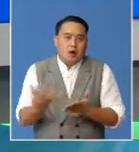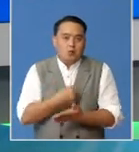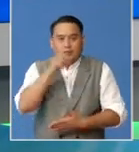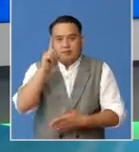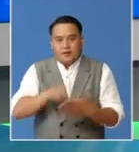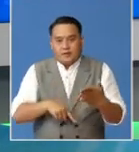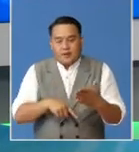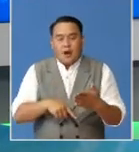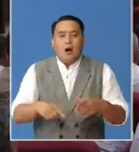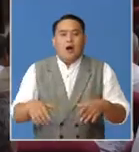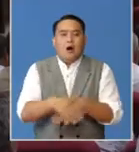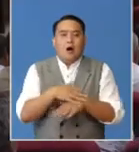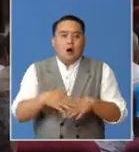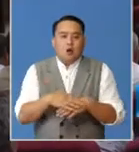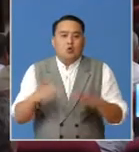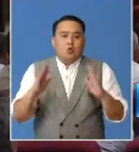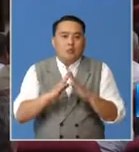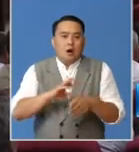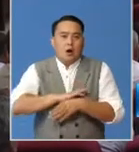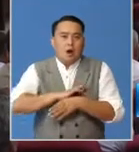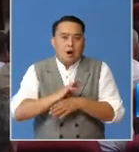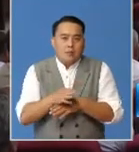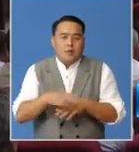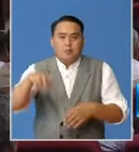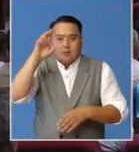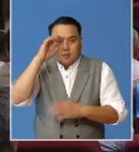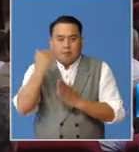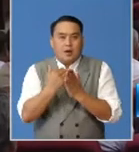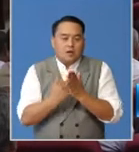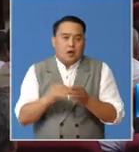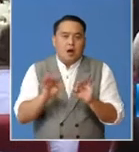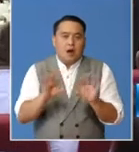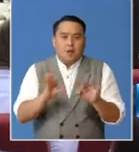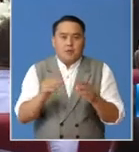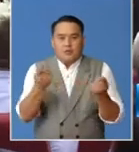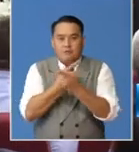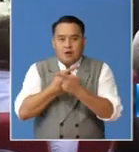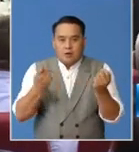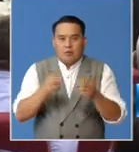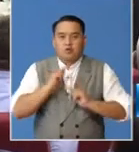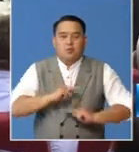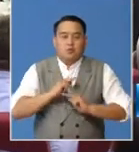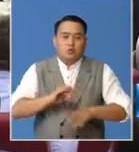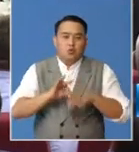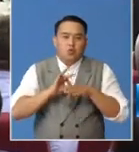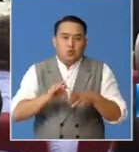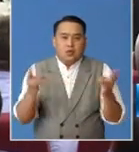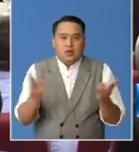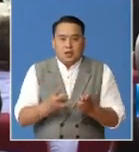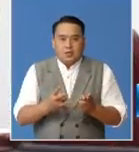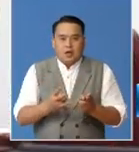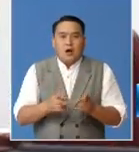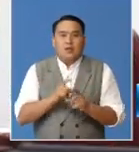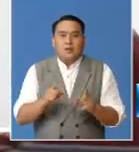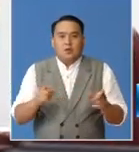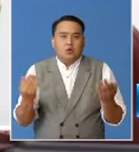үмітті. Тұрғындарды тұрғын үймен қамту үшін алдымен оларға мемлекеттік бағдарламаны түсіндіретін ақпараттық үгіт-насихат жұмыстарын жүргізу керек. Яғни